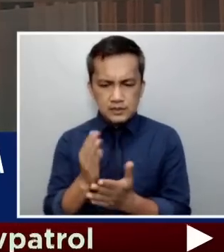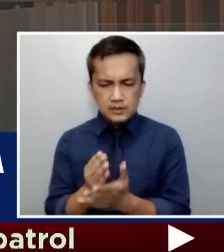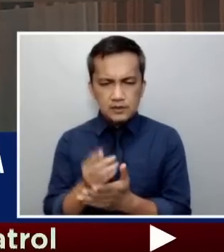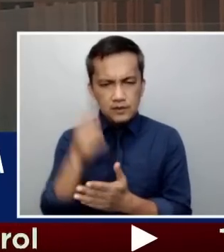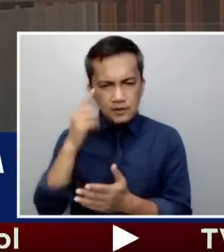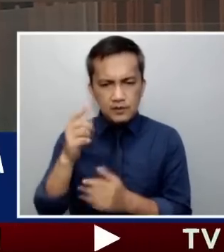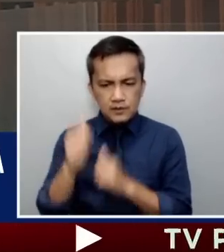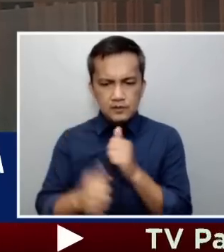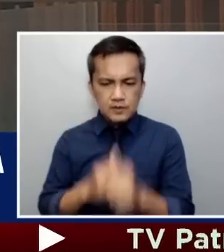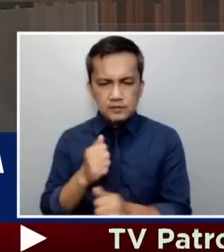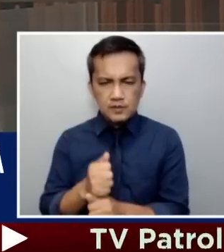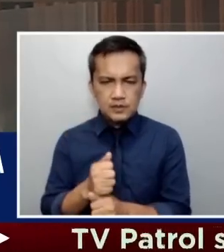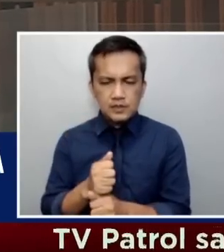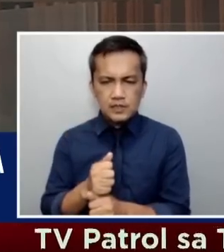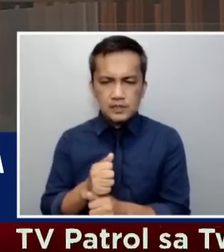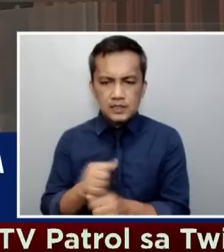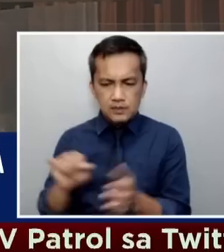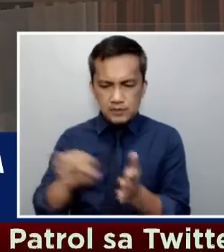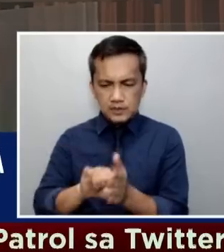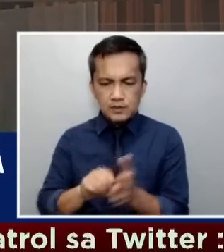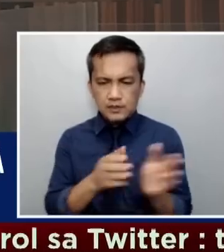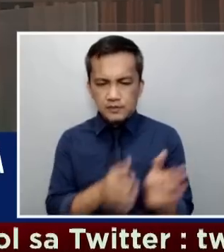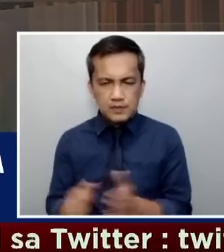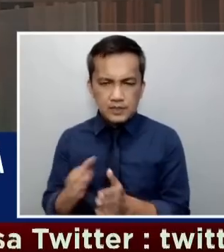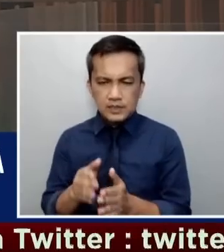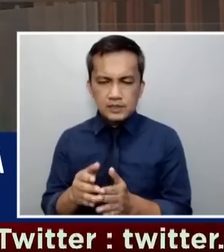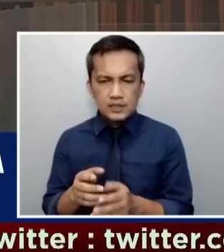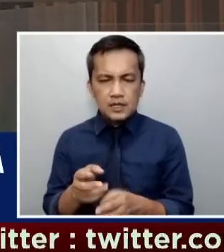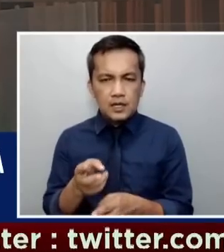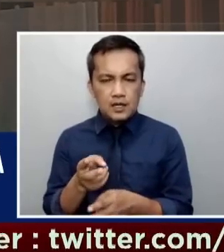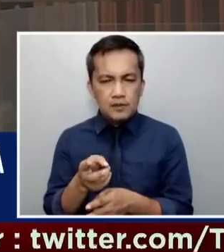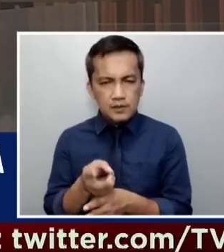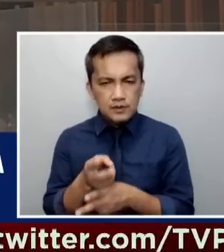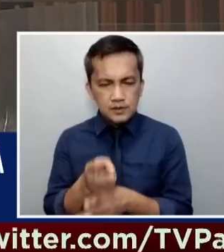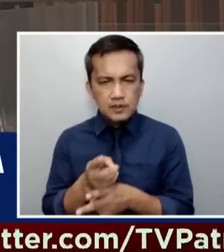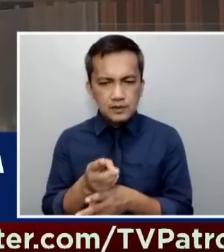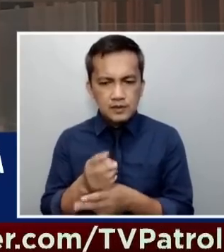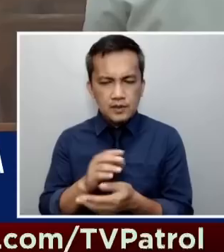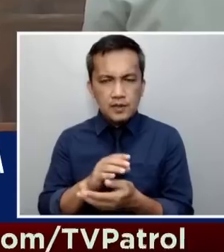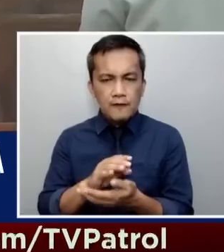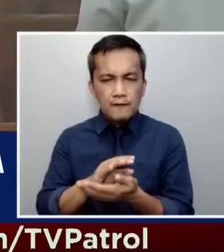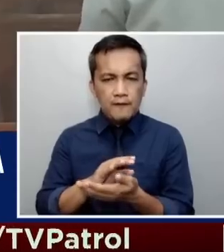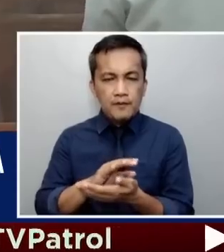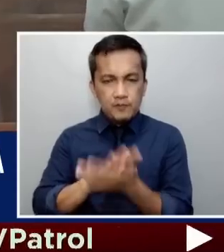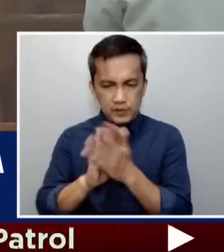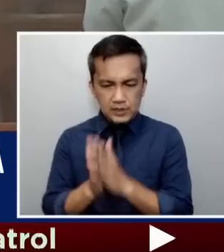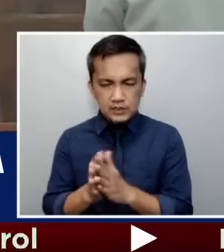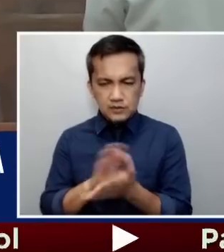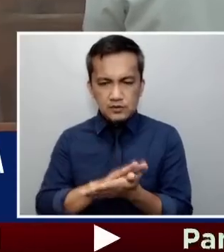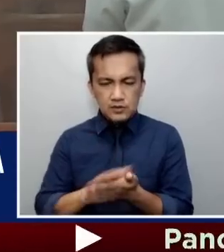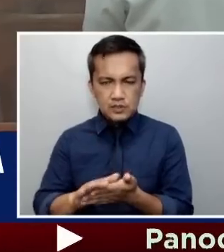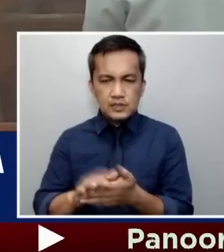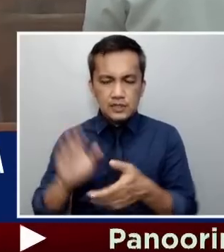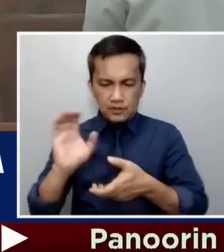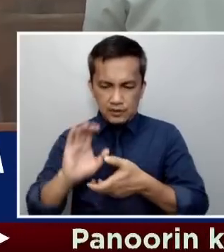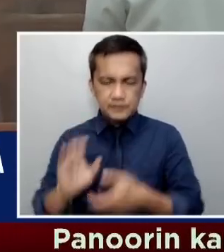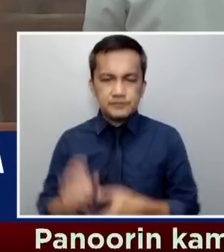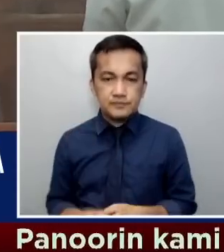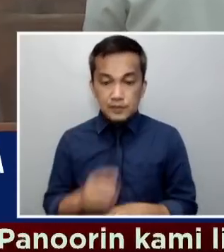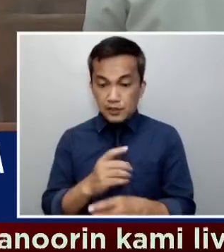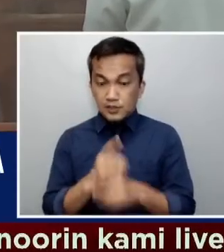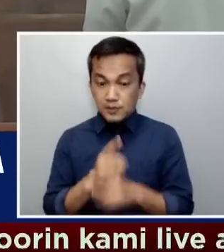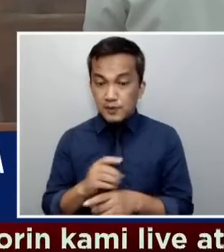annual investment plan at maintenance of peace and order program ng Caloocan. depensa nila